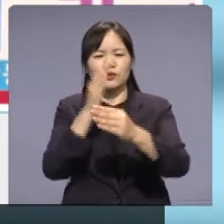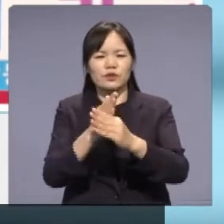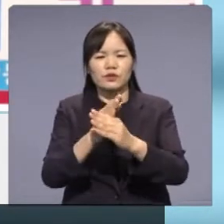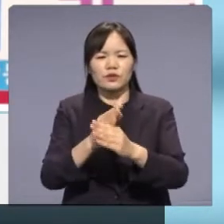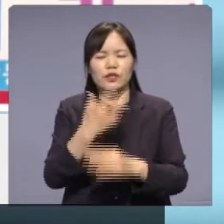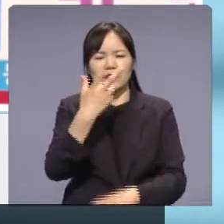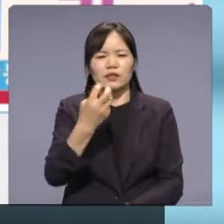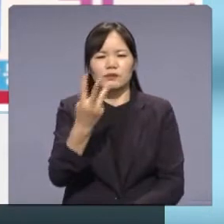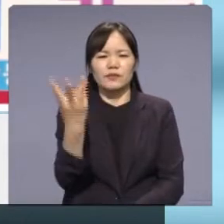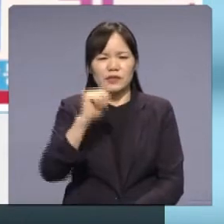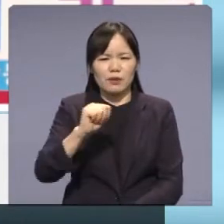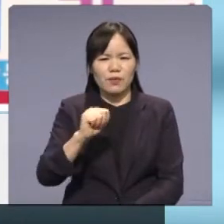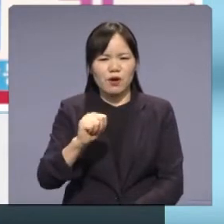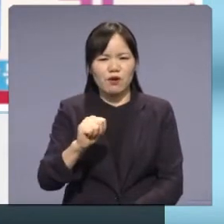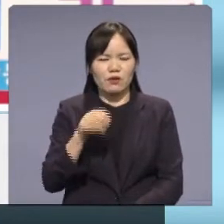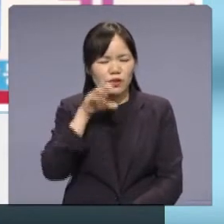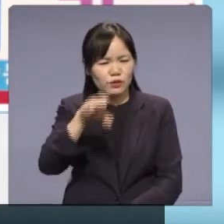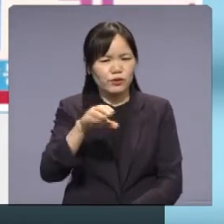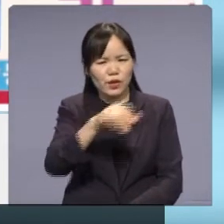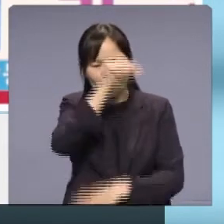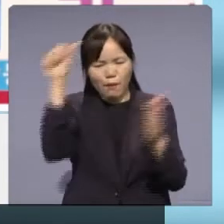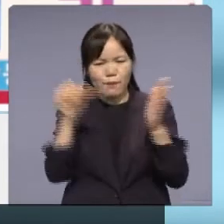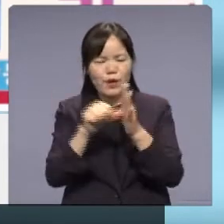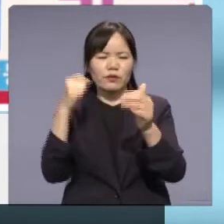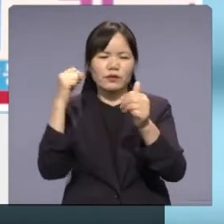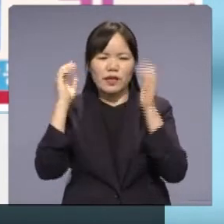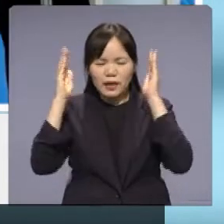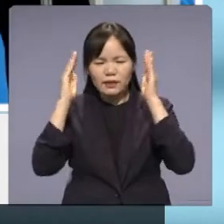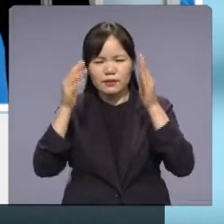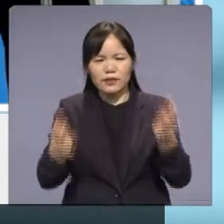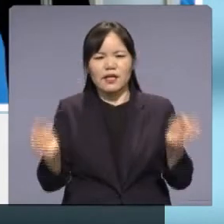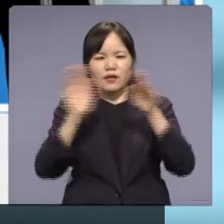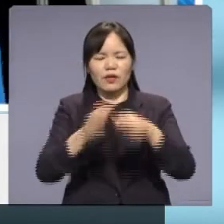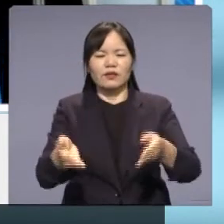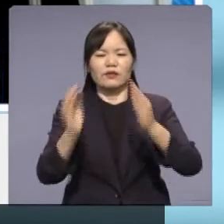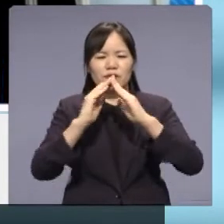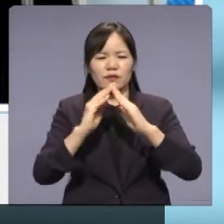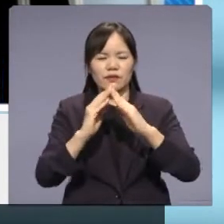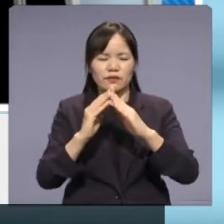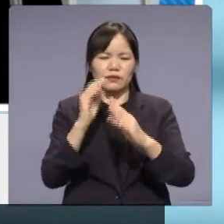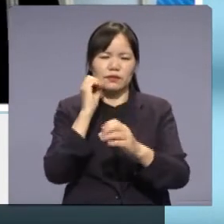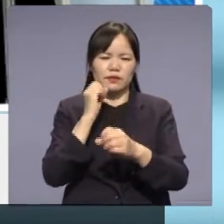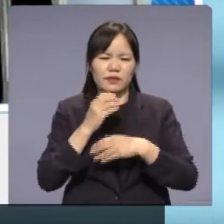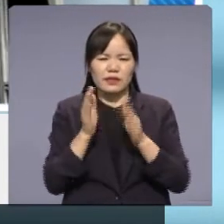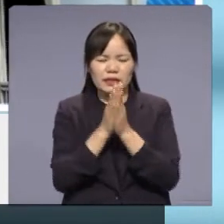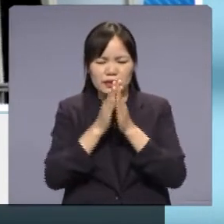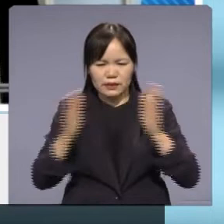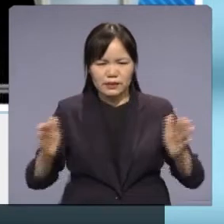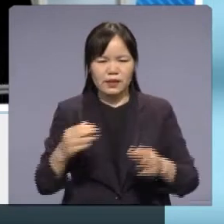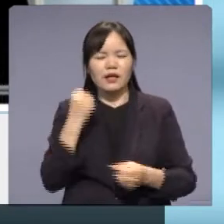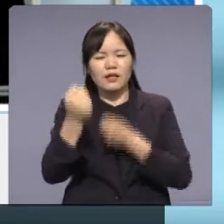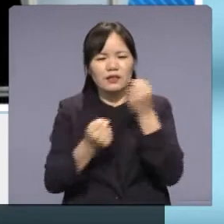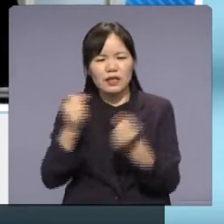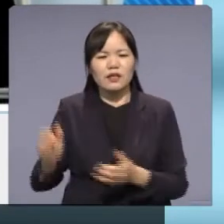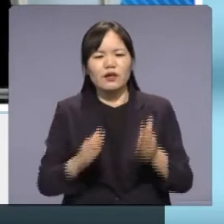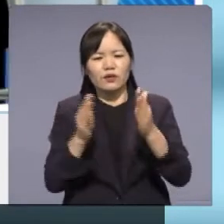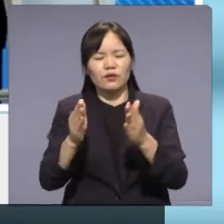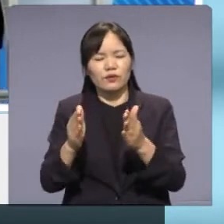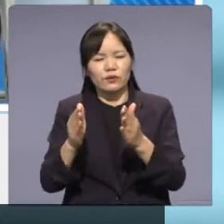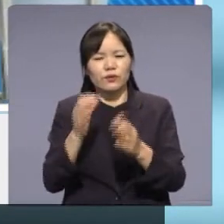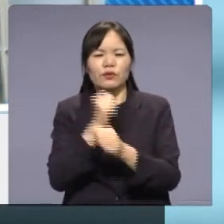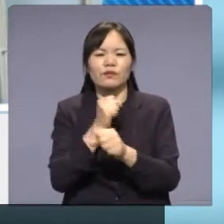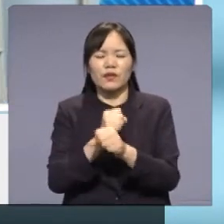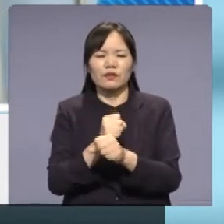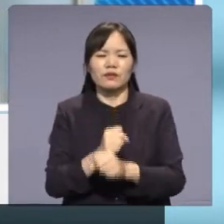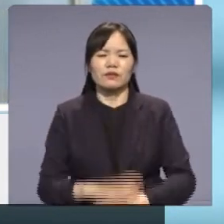들여서 평생학습관도 지금 이제 착공을 했고 자전거 도로로 해서 사람들이 많이 좀 자전거로 운영할 수 있게 하고 예.